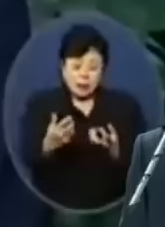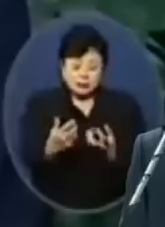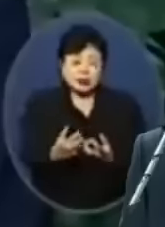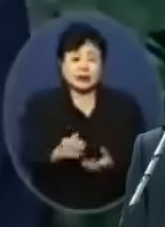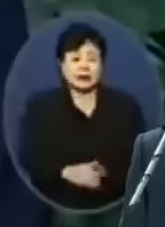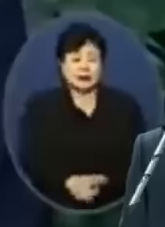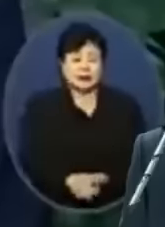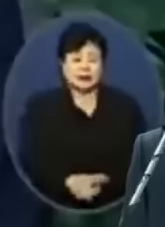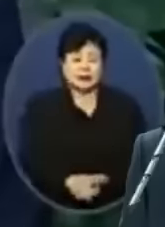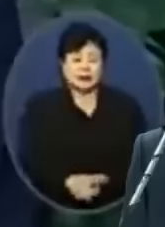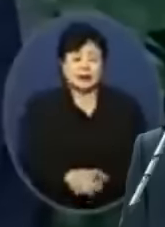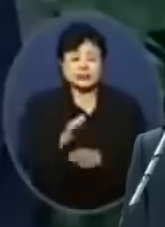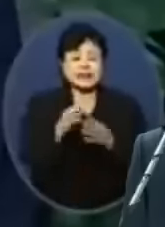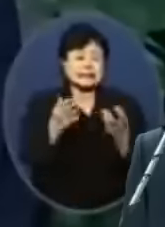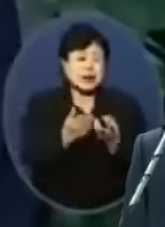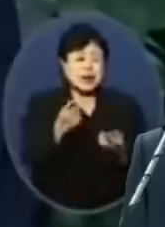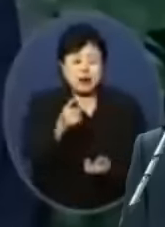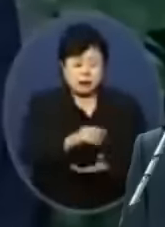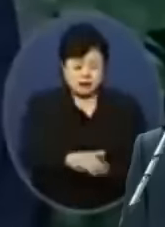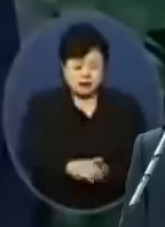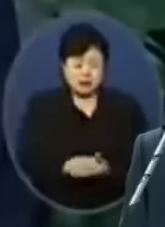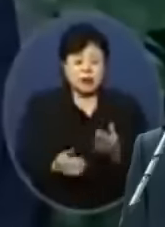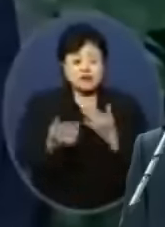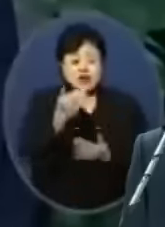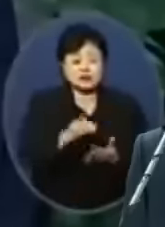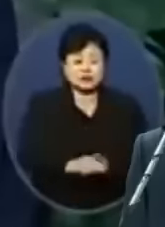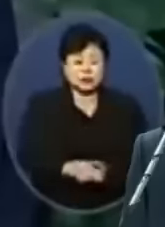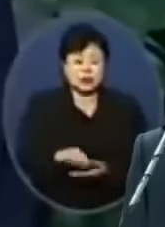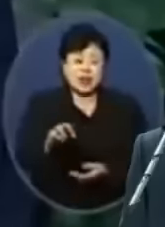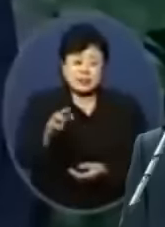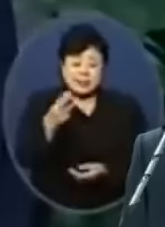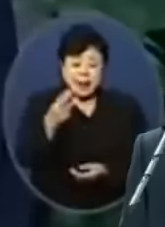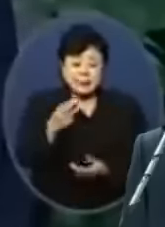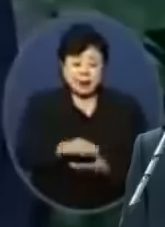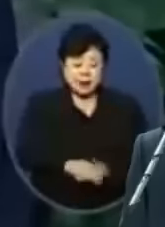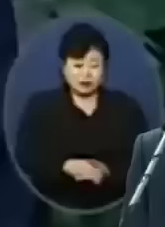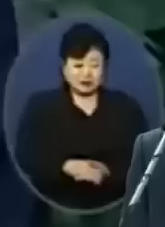앉는 광단을 어떻게 채웁니까? 불광동에서 300명